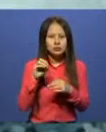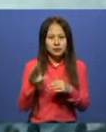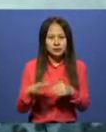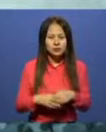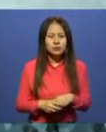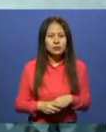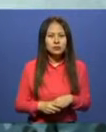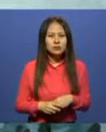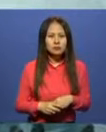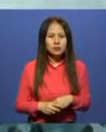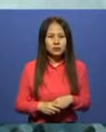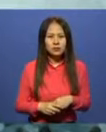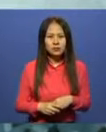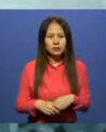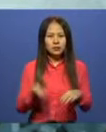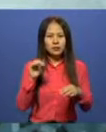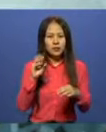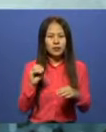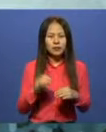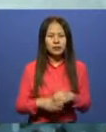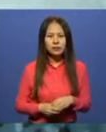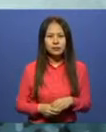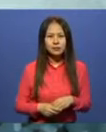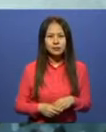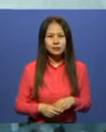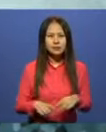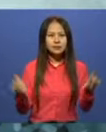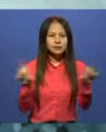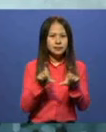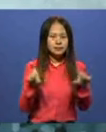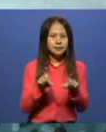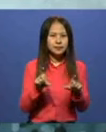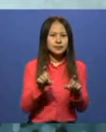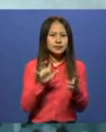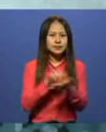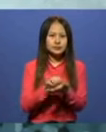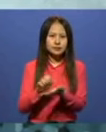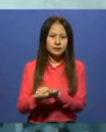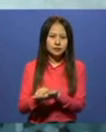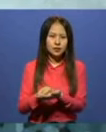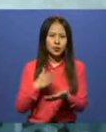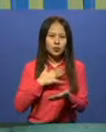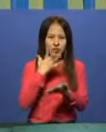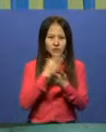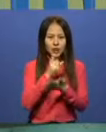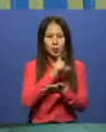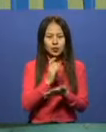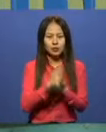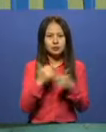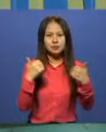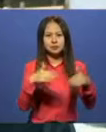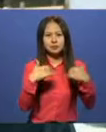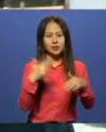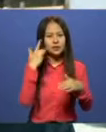кафе, магазин дегендер тауып алғам. кісілерім бар, өткізетін арнай,